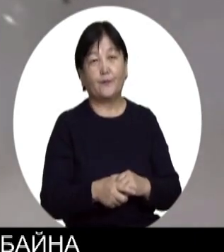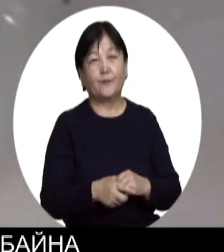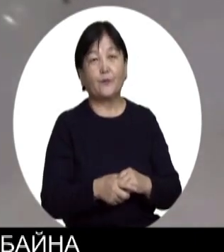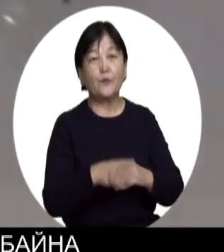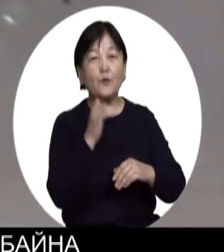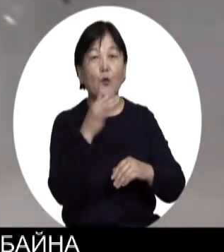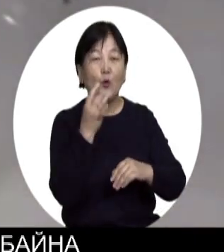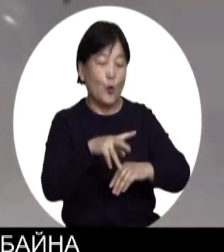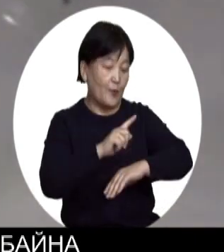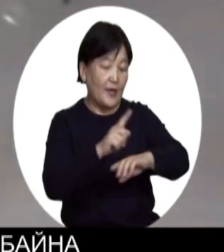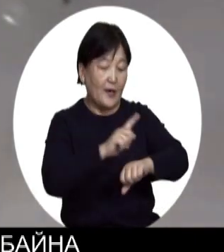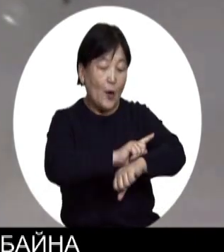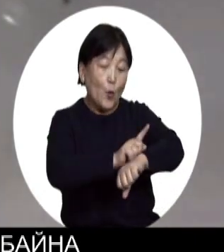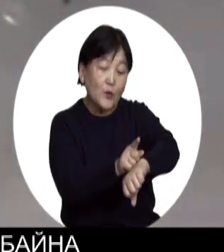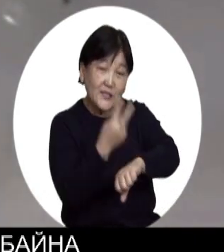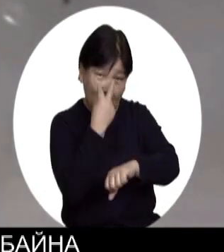урвлын хугацаагаа харъя.